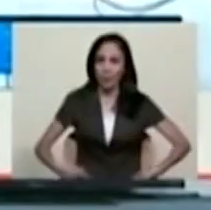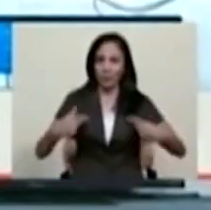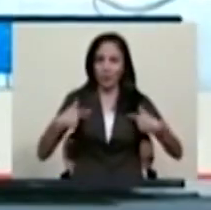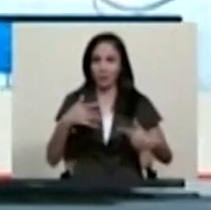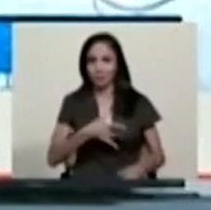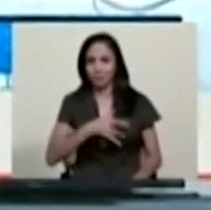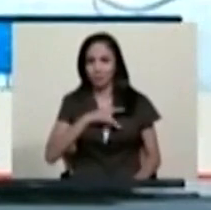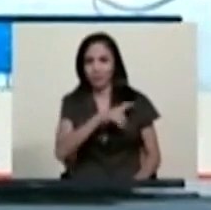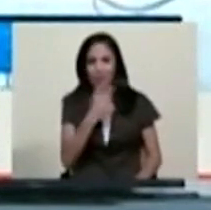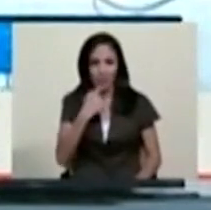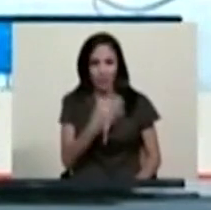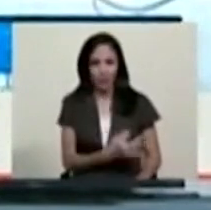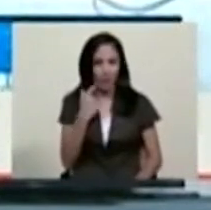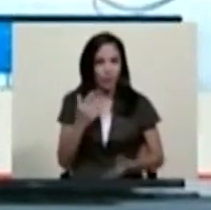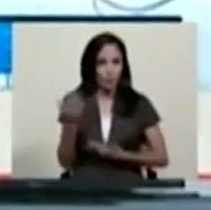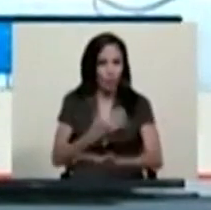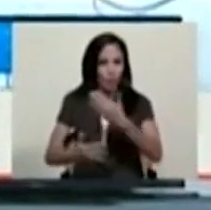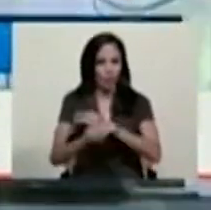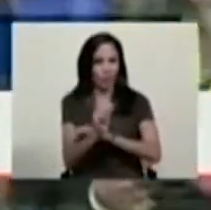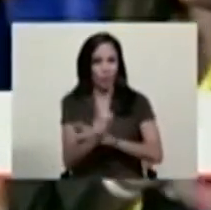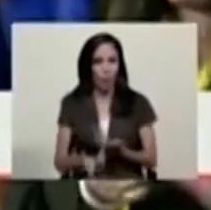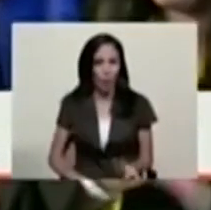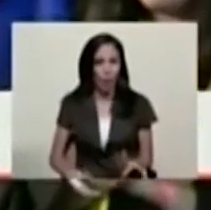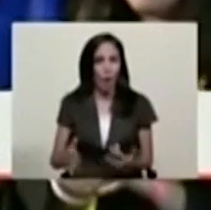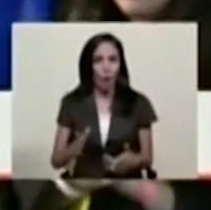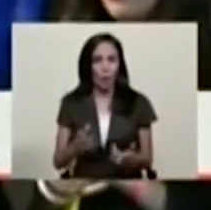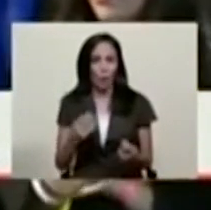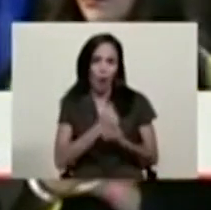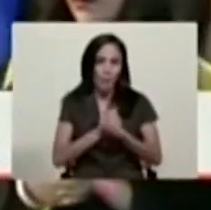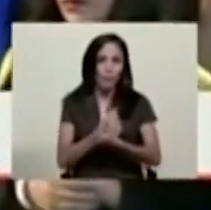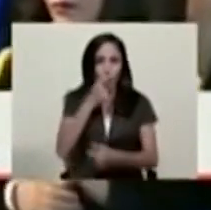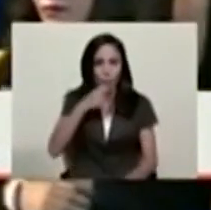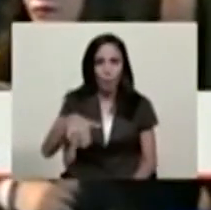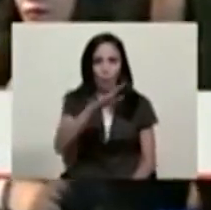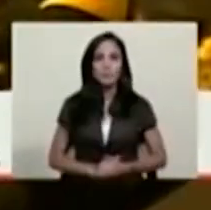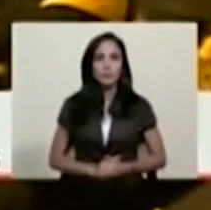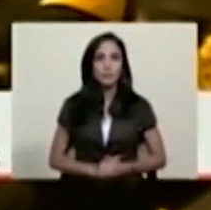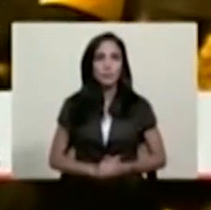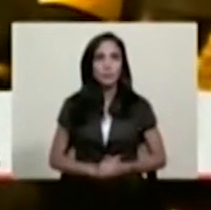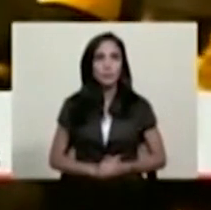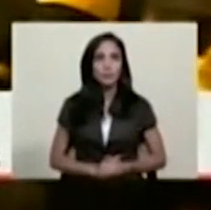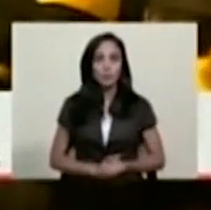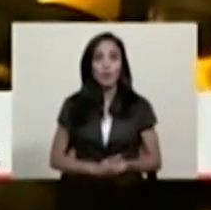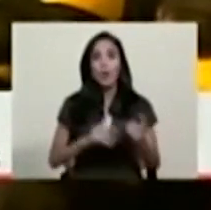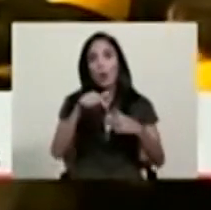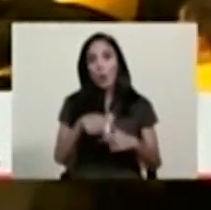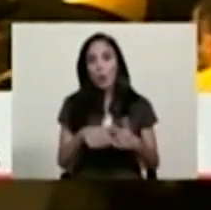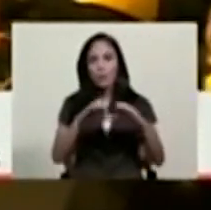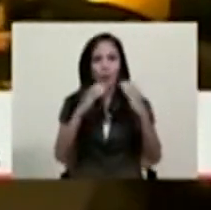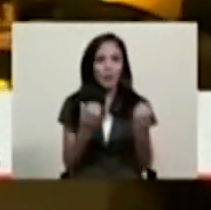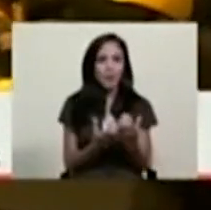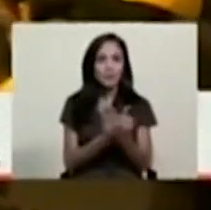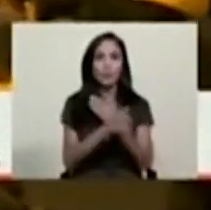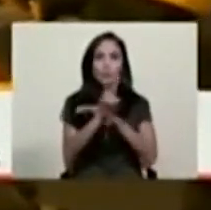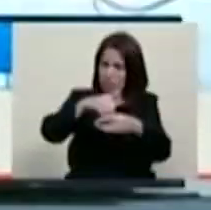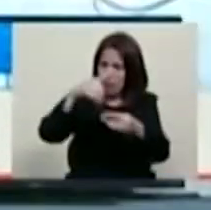A venezuelai elnök erről egy végzős orvostan hallgatóknak tartott ünnepségen beszélt. Ellenfelét a nemzetgyűlés elnökét most